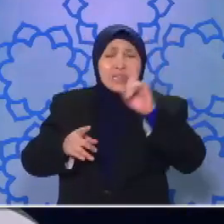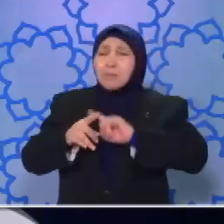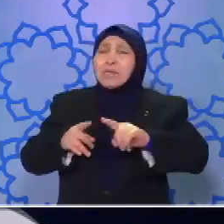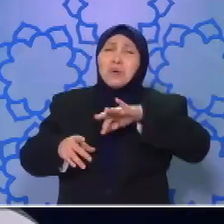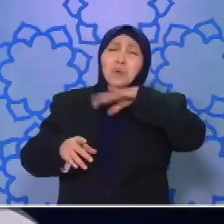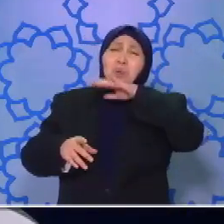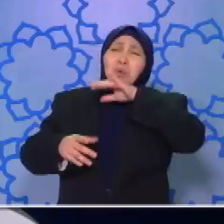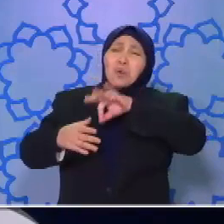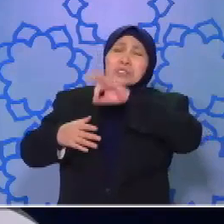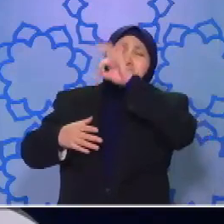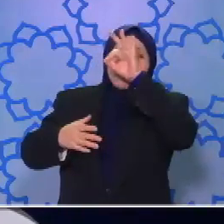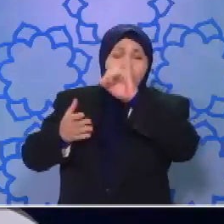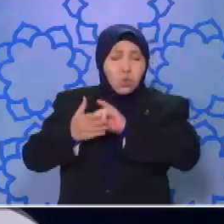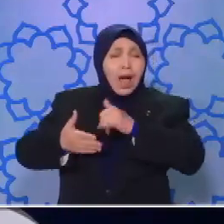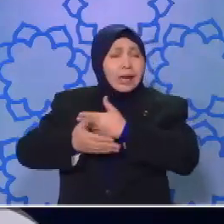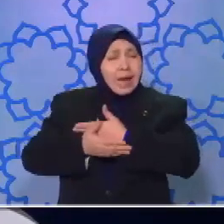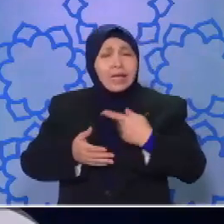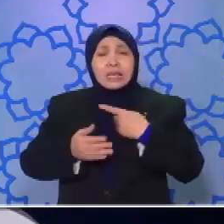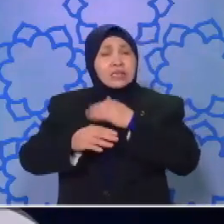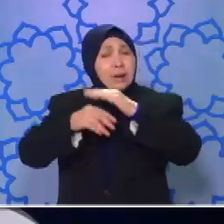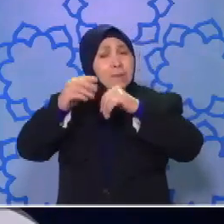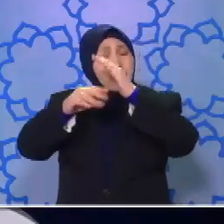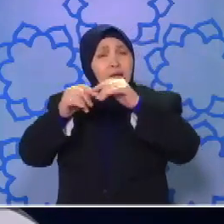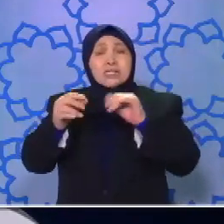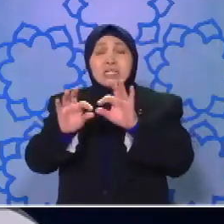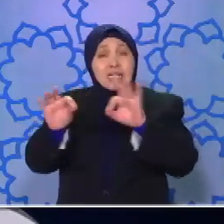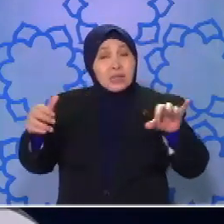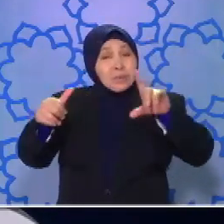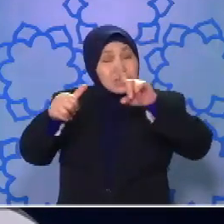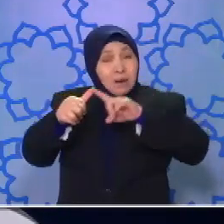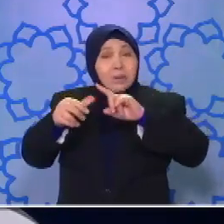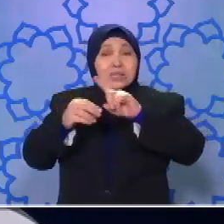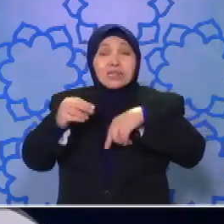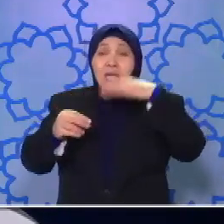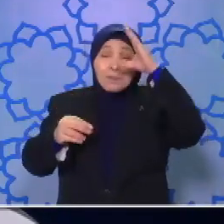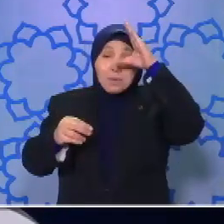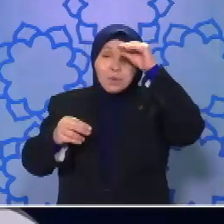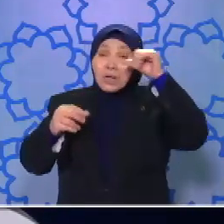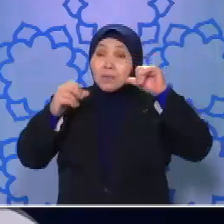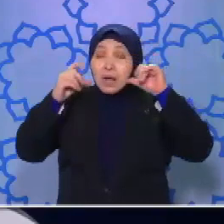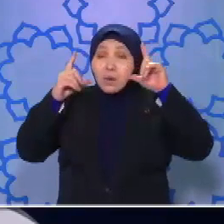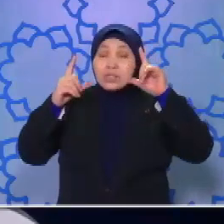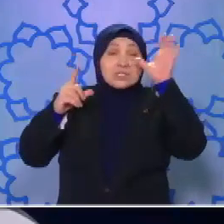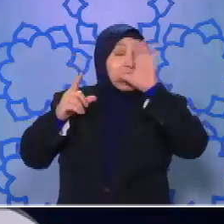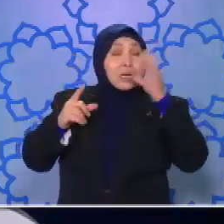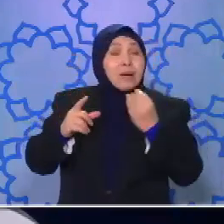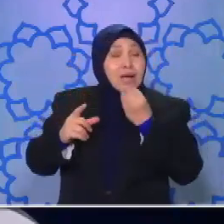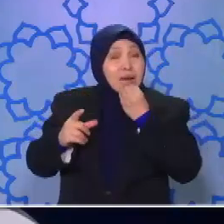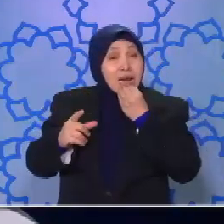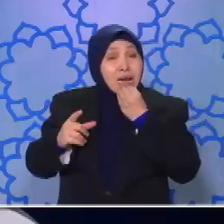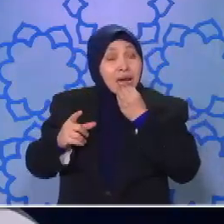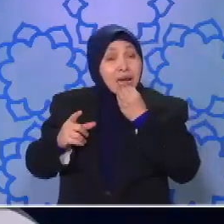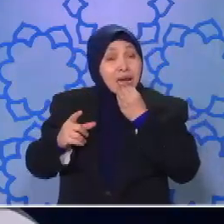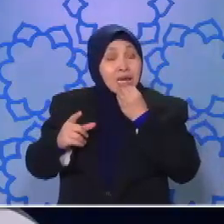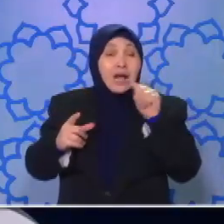yang kita kena bina pada akhir zaman. Kalau kita tengok kisah pertama tentang pemuda itu, bila bangun suruh cari makanan yang